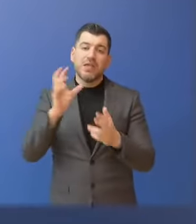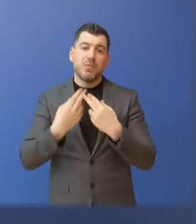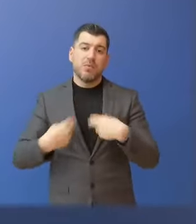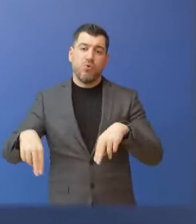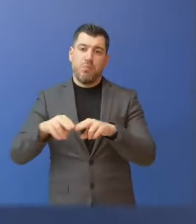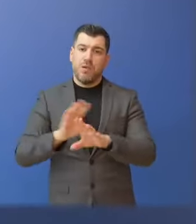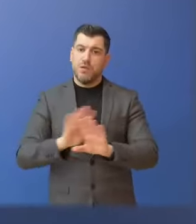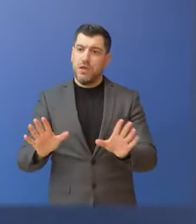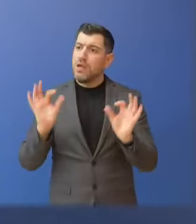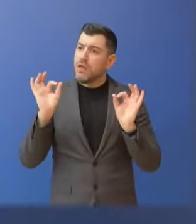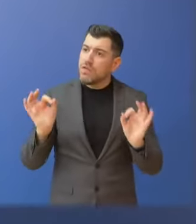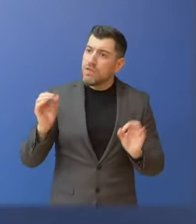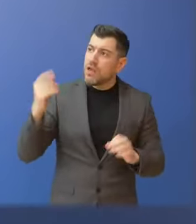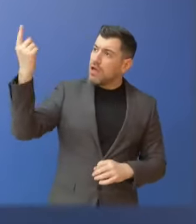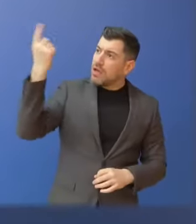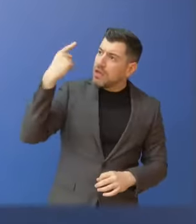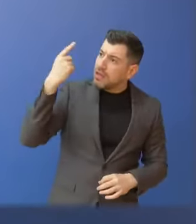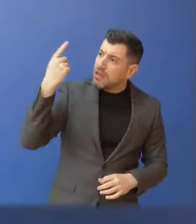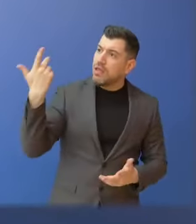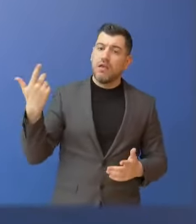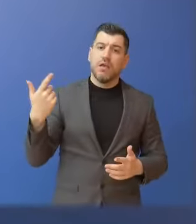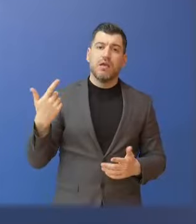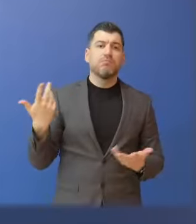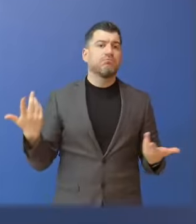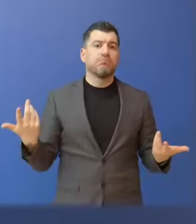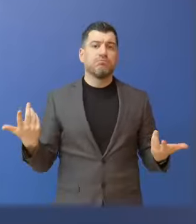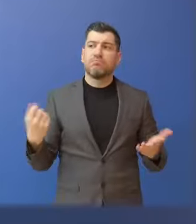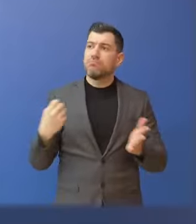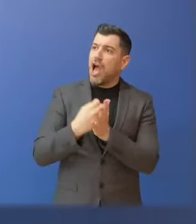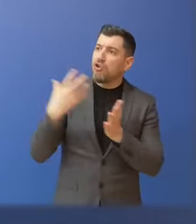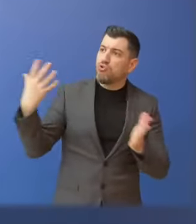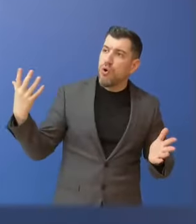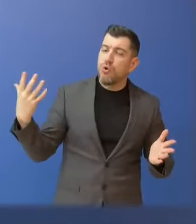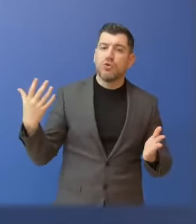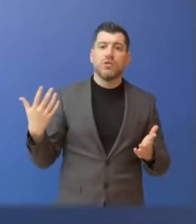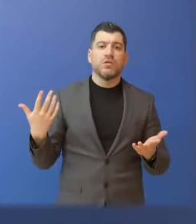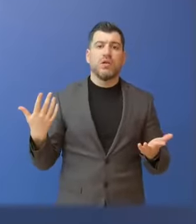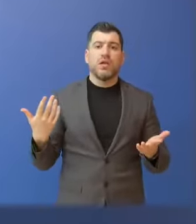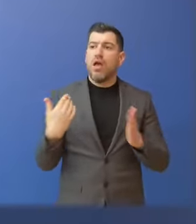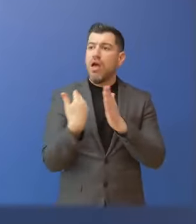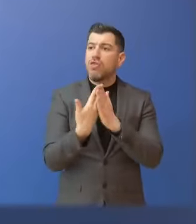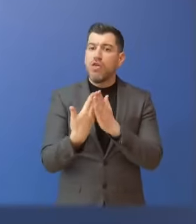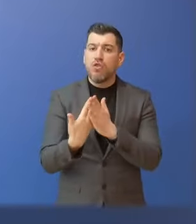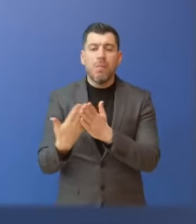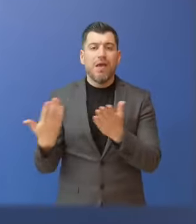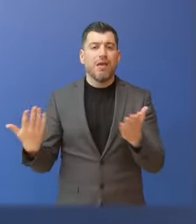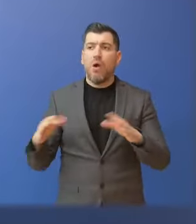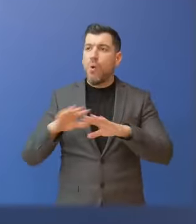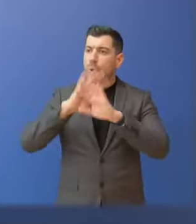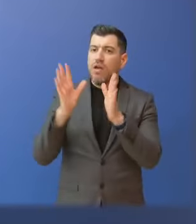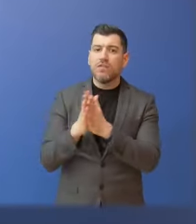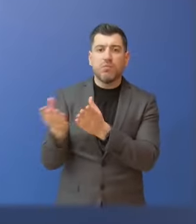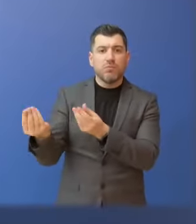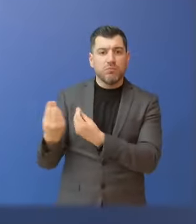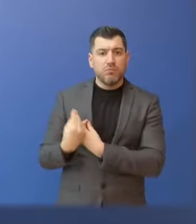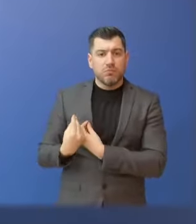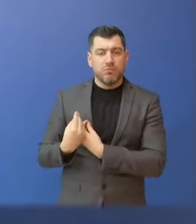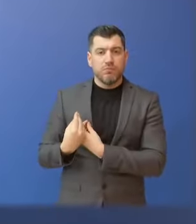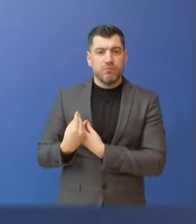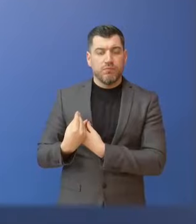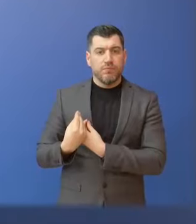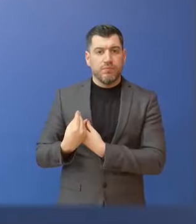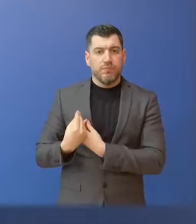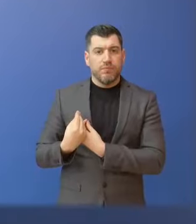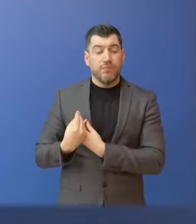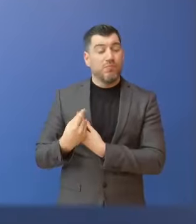όποιες παρατηρήσεις και επισημάνσεις παρά την πρόοδο η οποία αναγνωρίζει δεδομένα και ειδικά την τελευταία στην τελευταία έκθεση που συντάχθηκε που δεν είναι μόνο